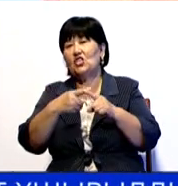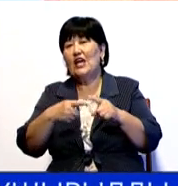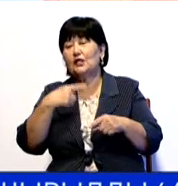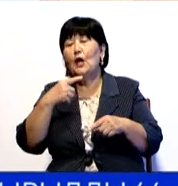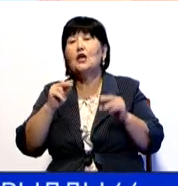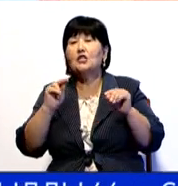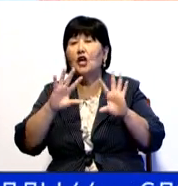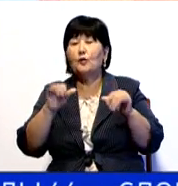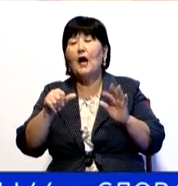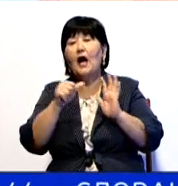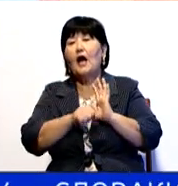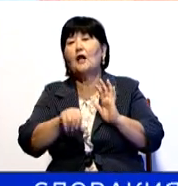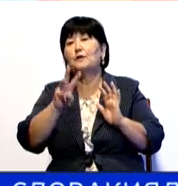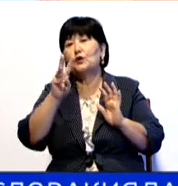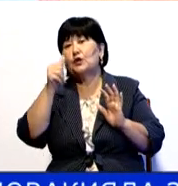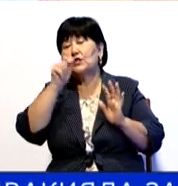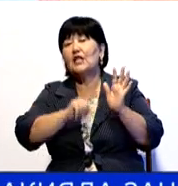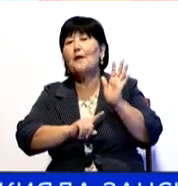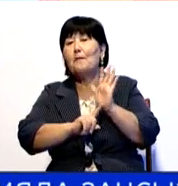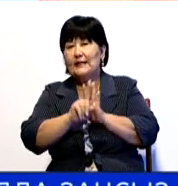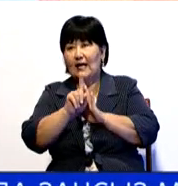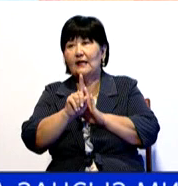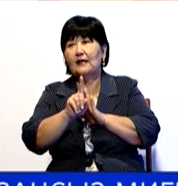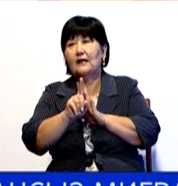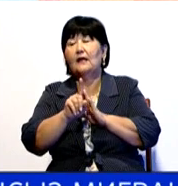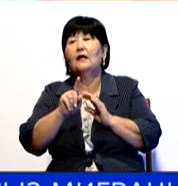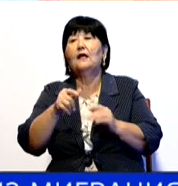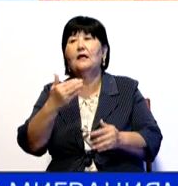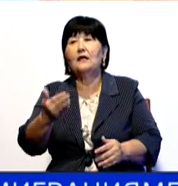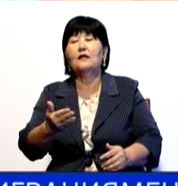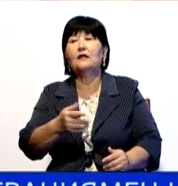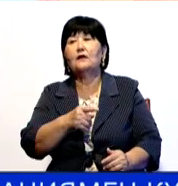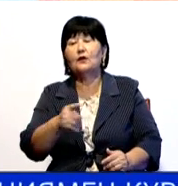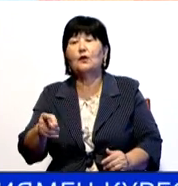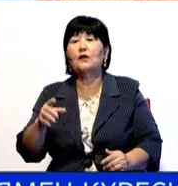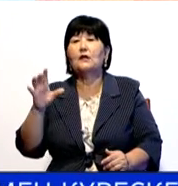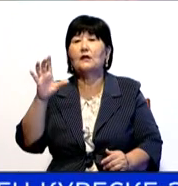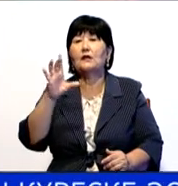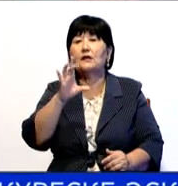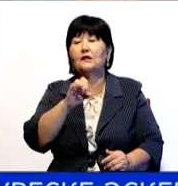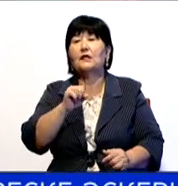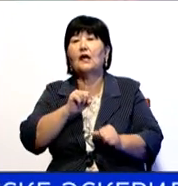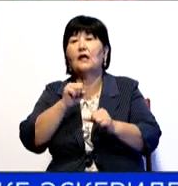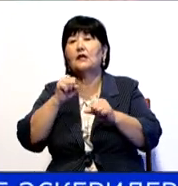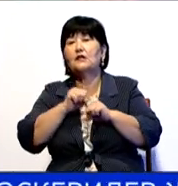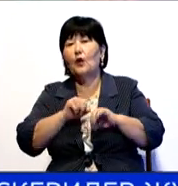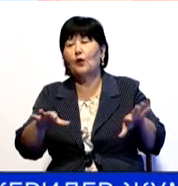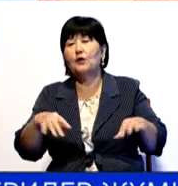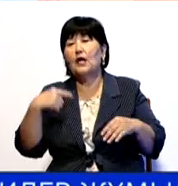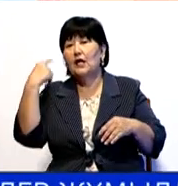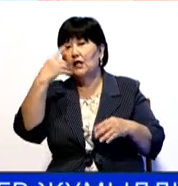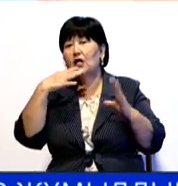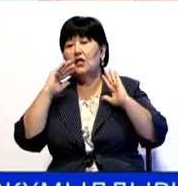мәнінде 60 жылдарды басталды. Кеше сол кеңес одағы ыдырап, дербес мемлекет